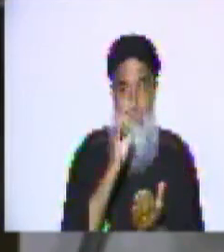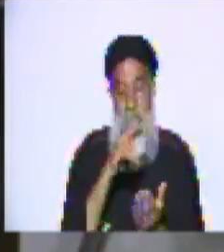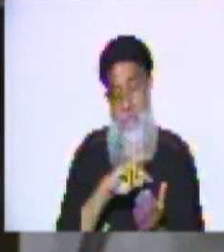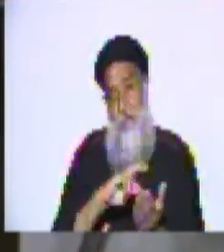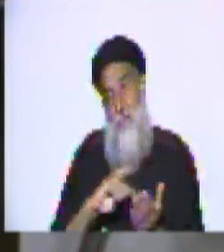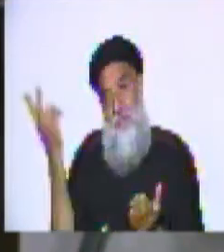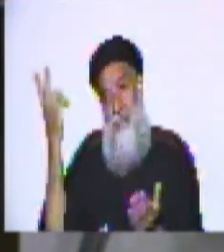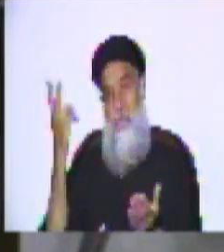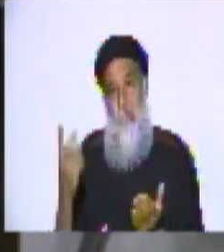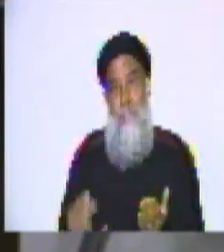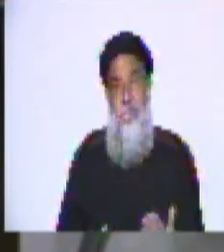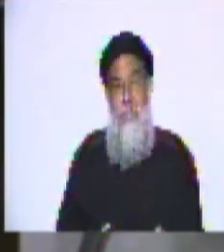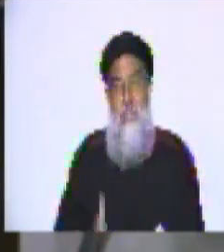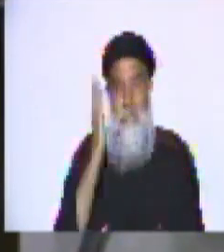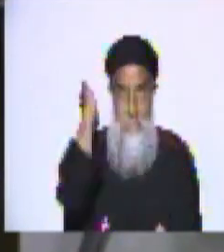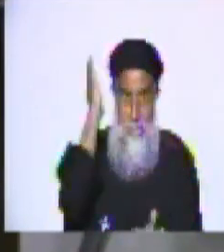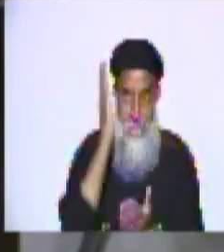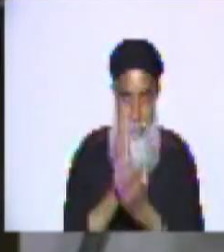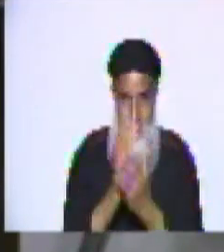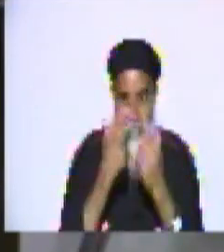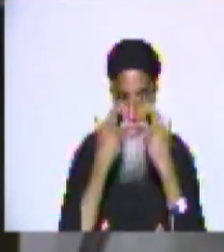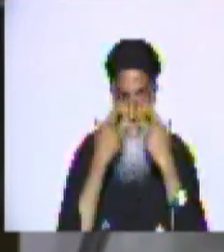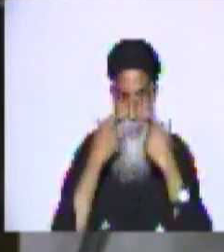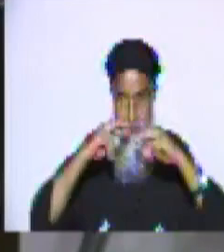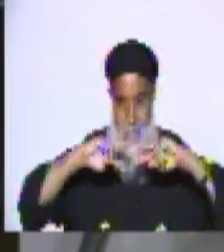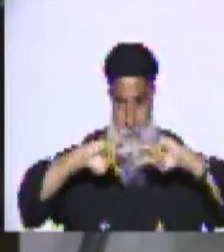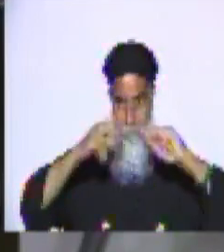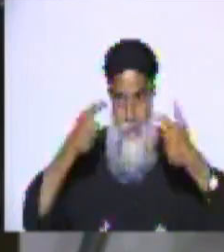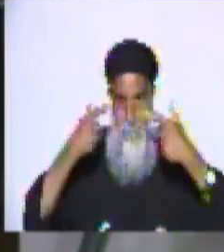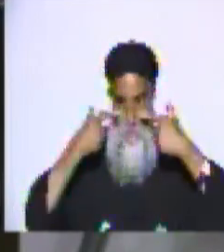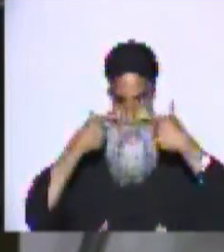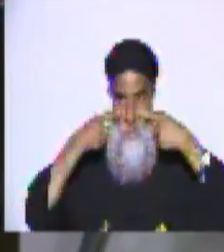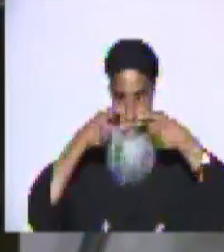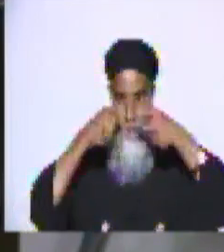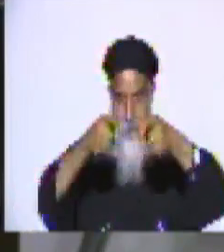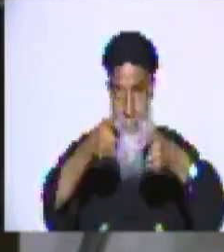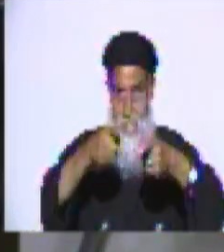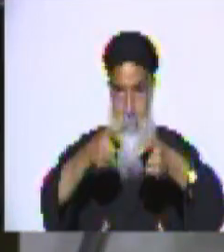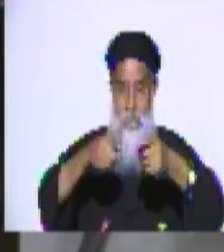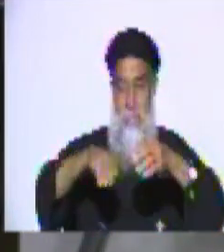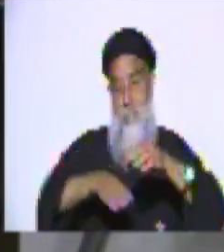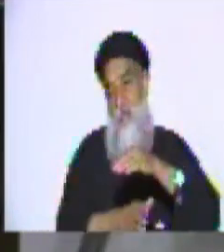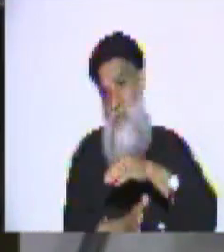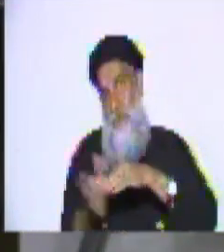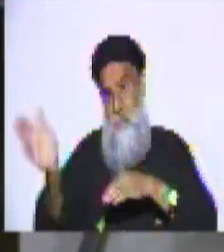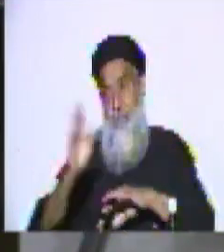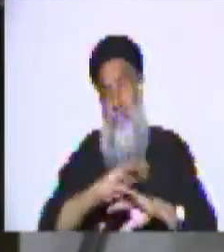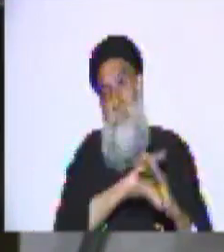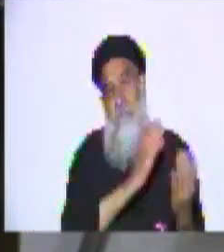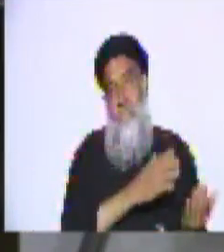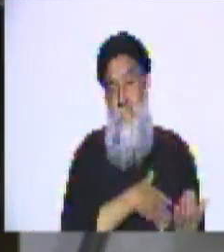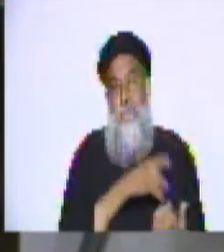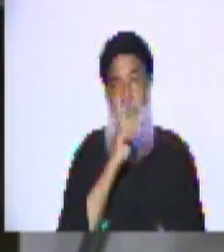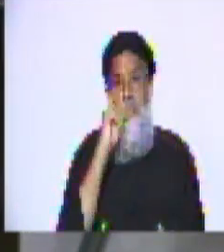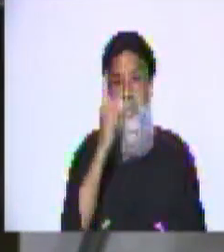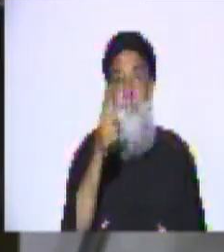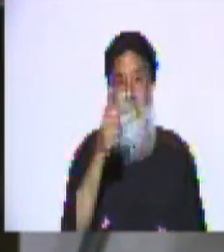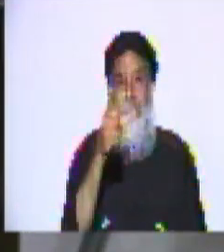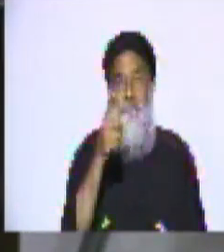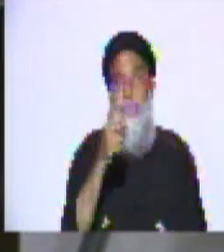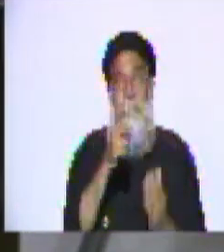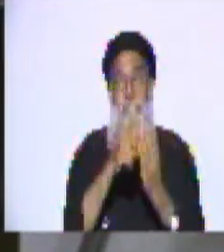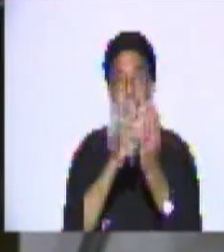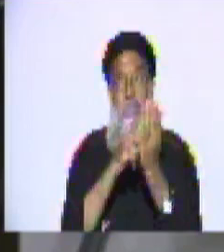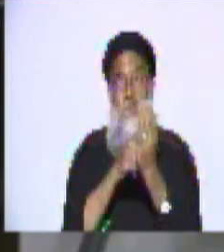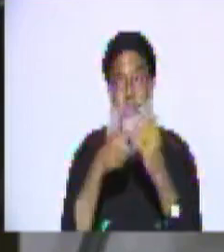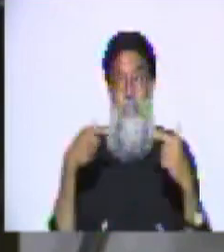يعني فبين قد إيه الإنسان ممكن يخرج عن الإيمان ويبقى هو المنوط به